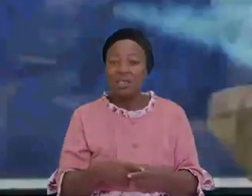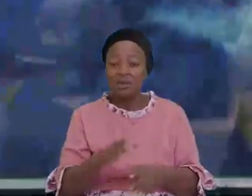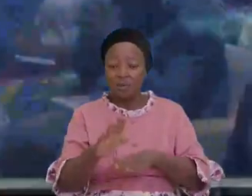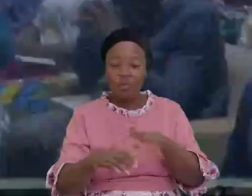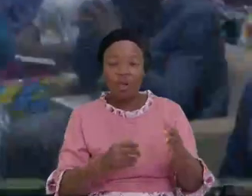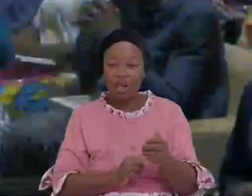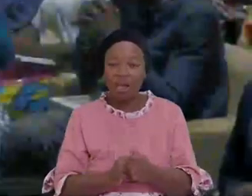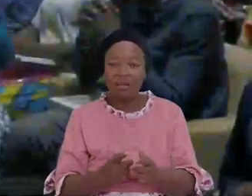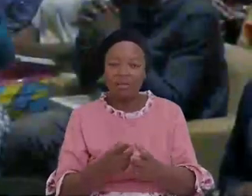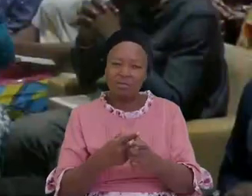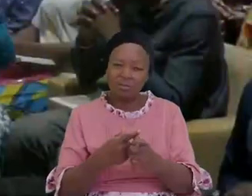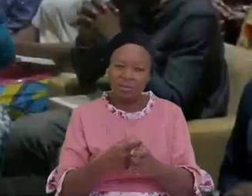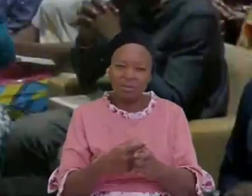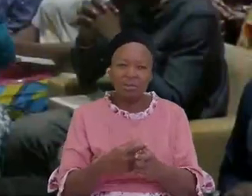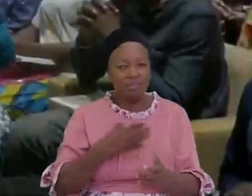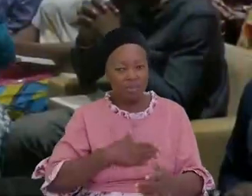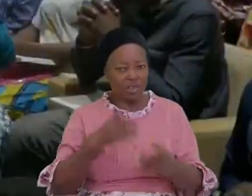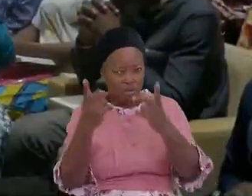dépassez-moi.